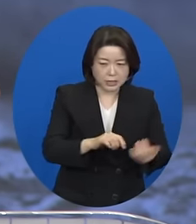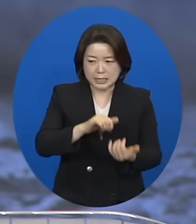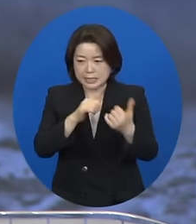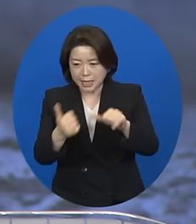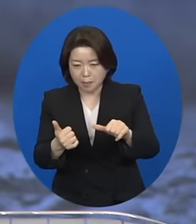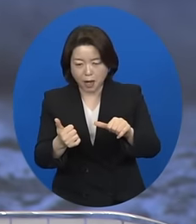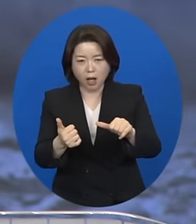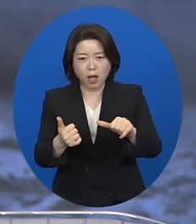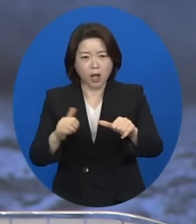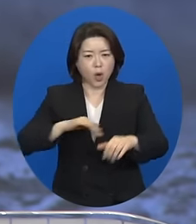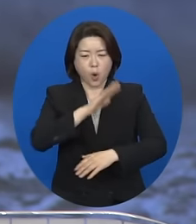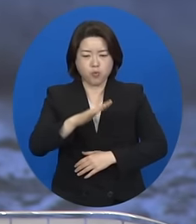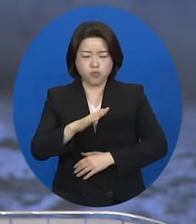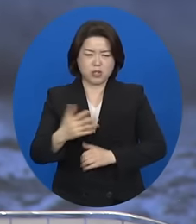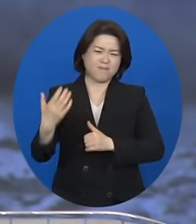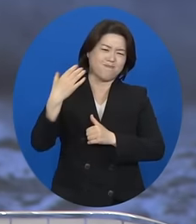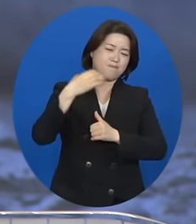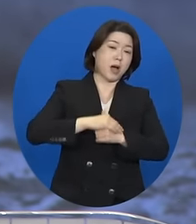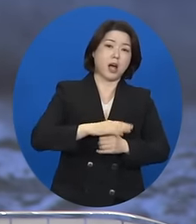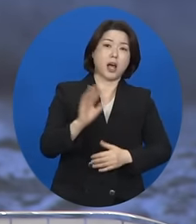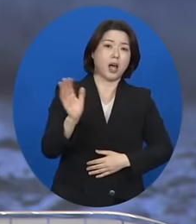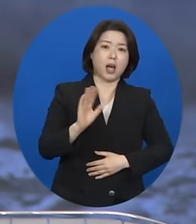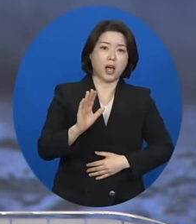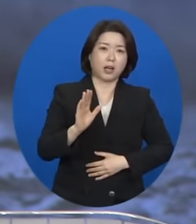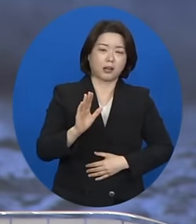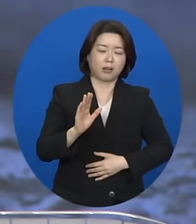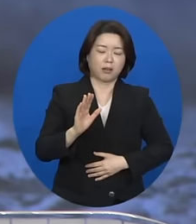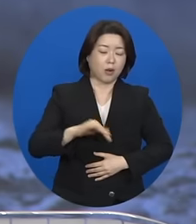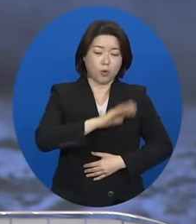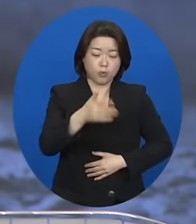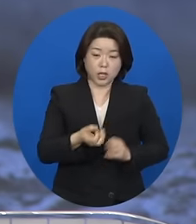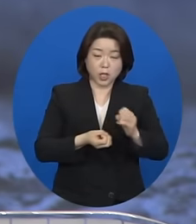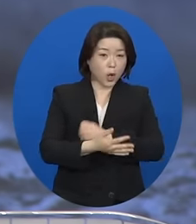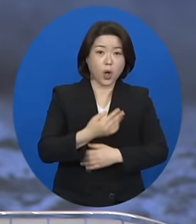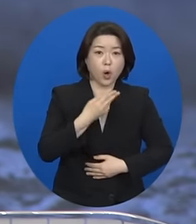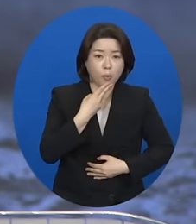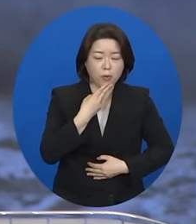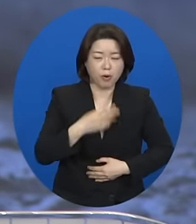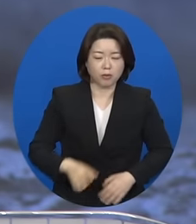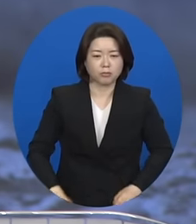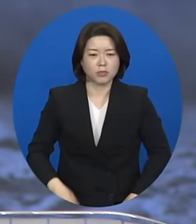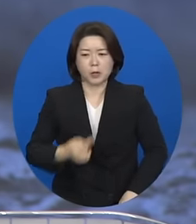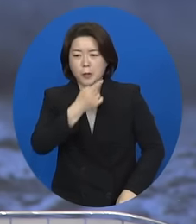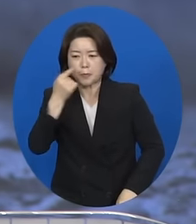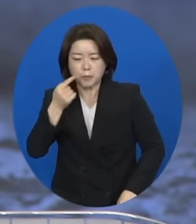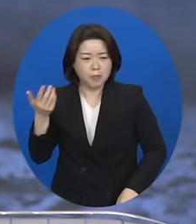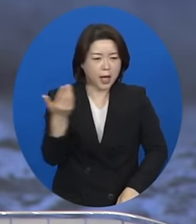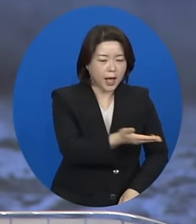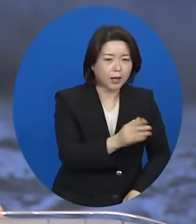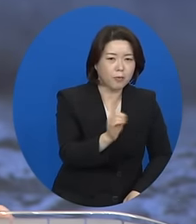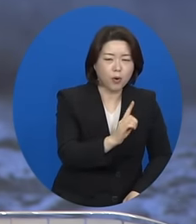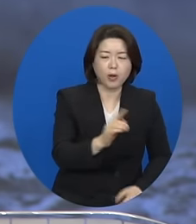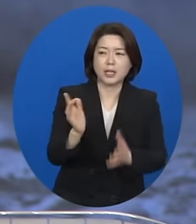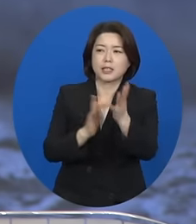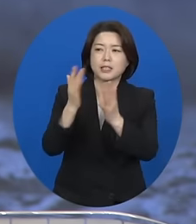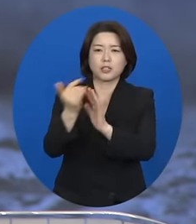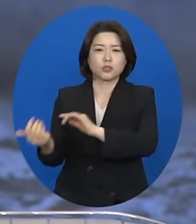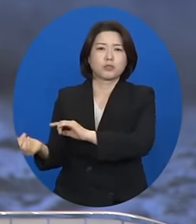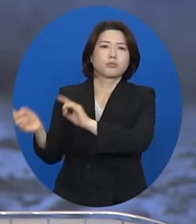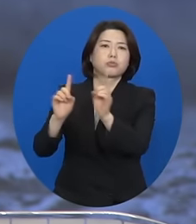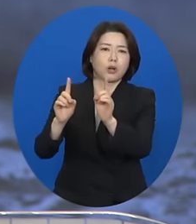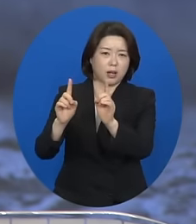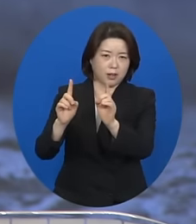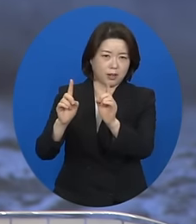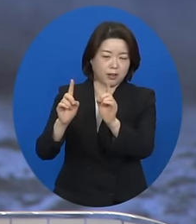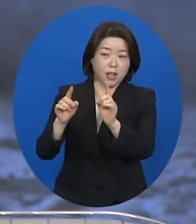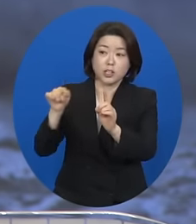않고 우리에게 영향을 미칠 수 없음을 분명하게 제시하는 증거가 바로 부활이라고 하는 거예요 더 이상 사망의 권세가 우리를